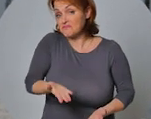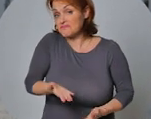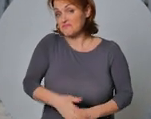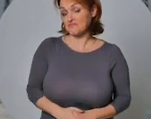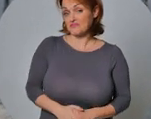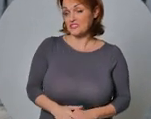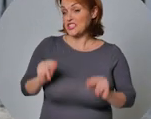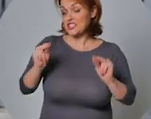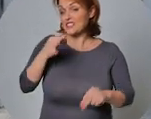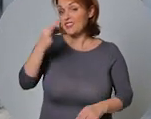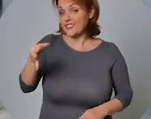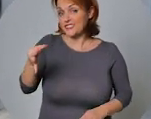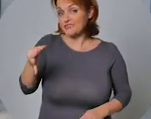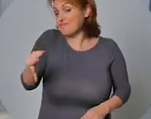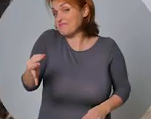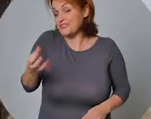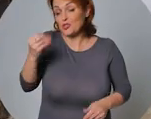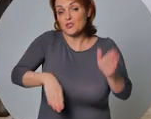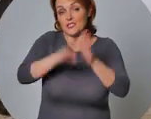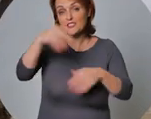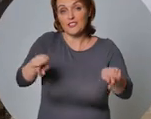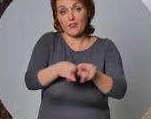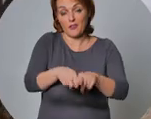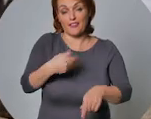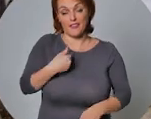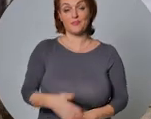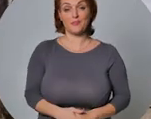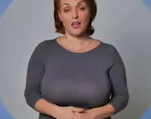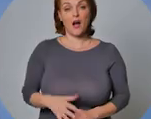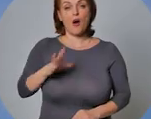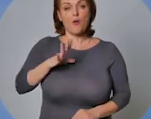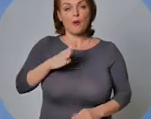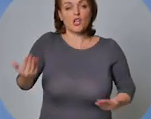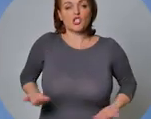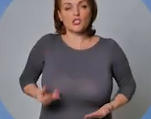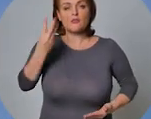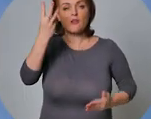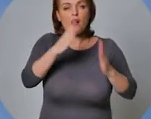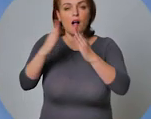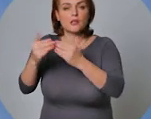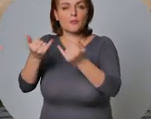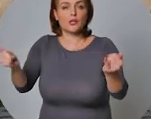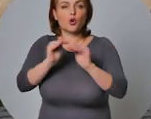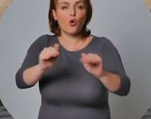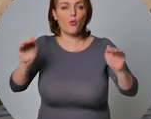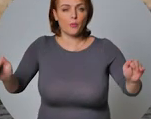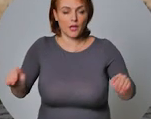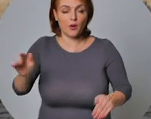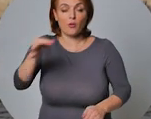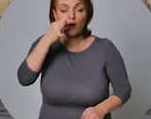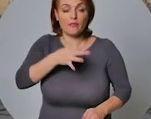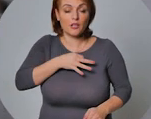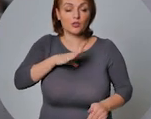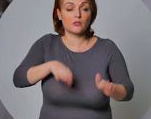Eu, sincer să vă spun, eu din copilărie așa. A trecut prin 3 orfelinate. Tânărul recunoaște că a fost crescut